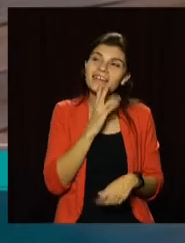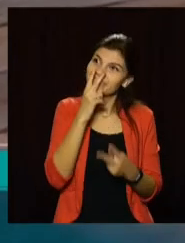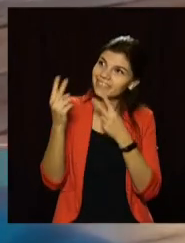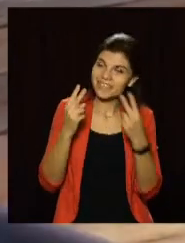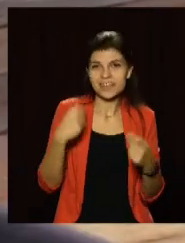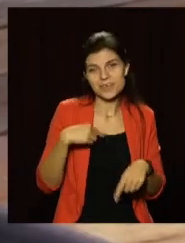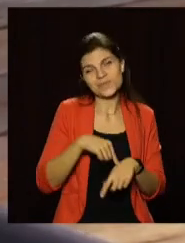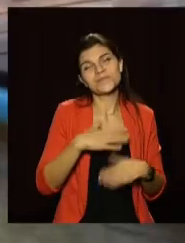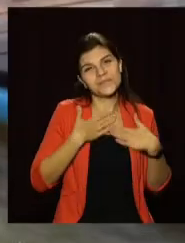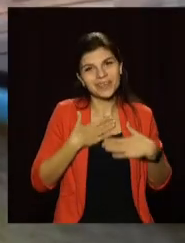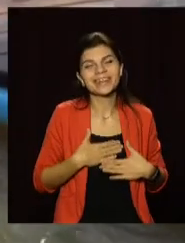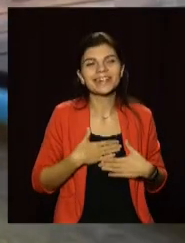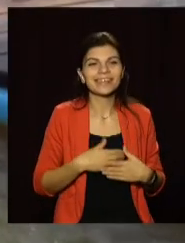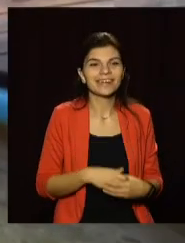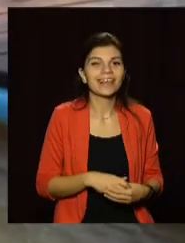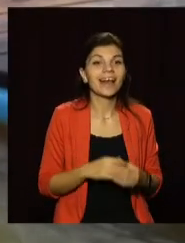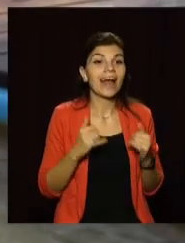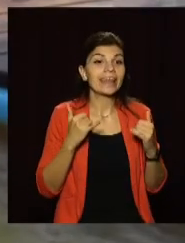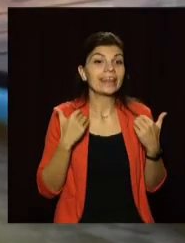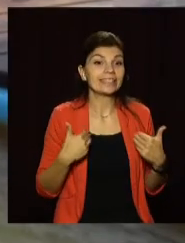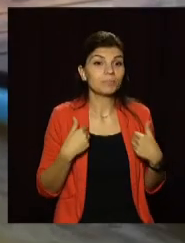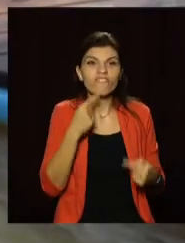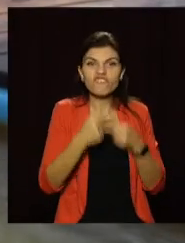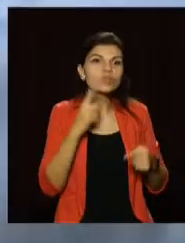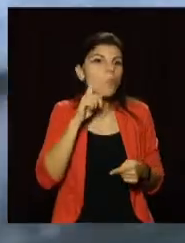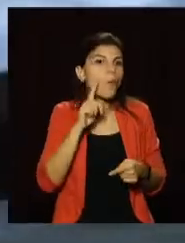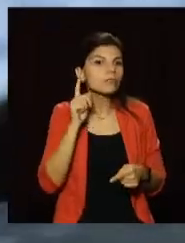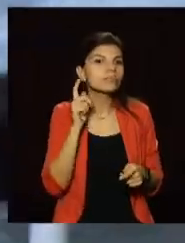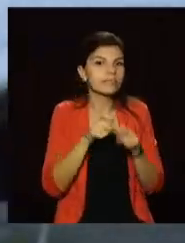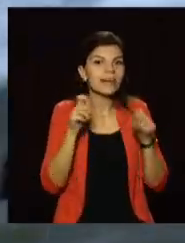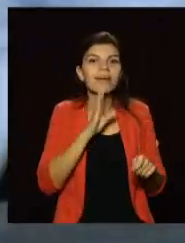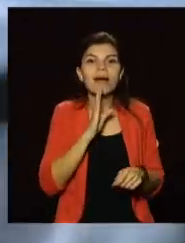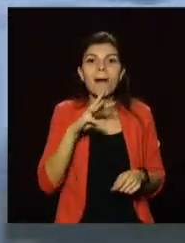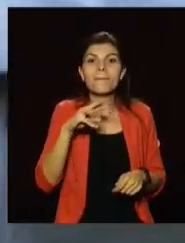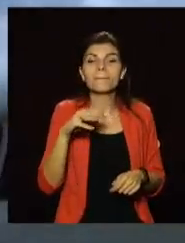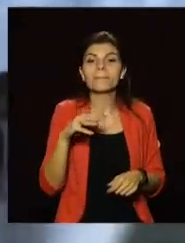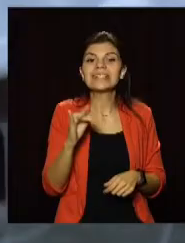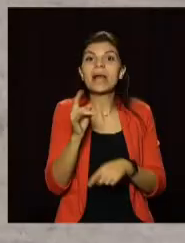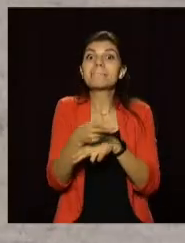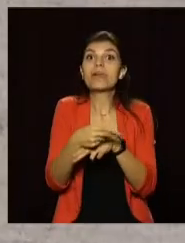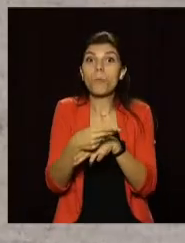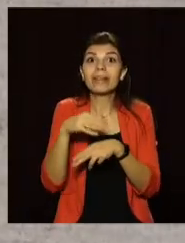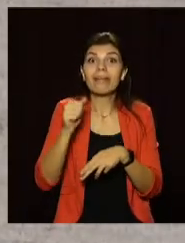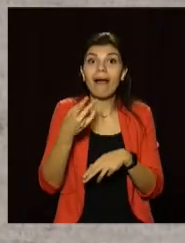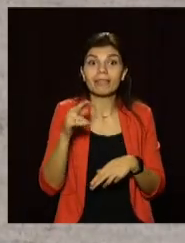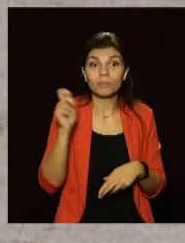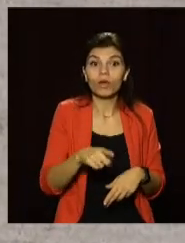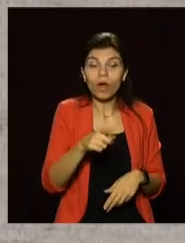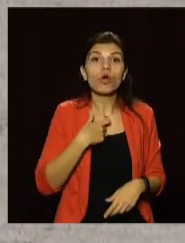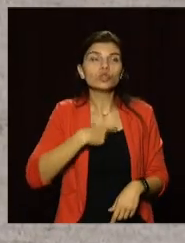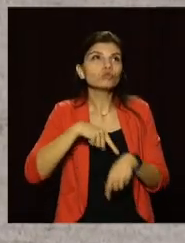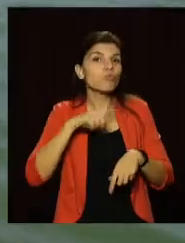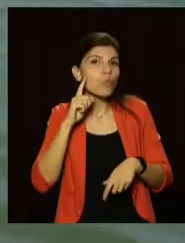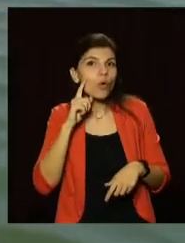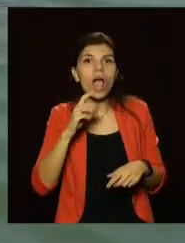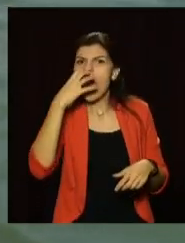після посещення інституту. Відкрила для себе рецепт вічної молодості пані Тетяна з Маріуполя. Каже, аби почувати себе молодою, пірнає то в